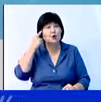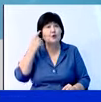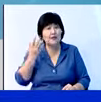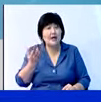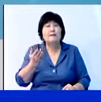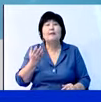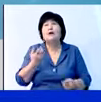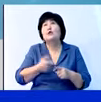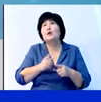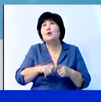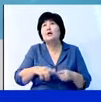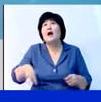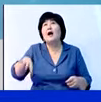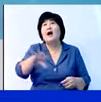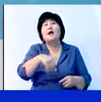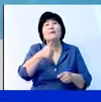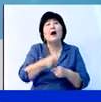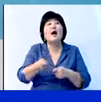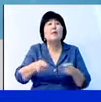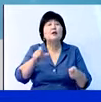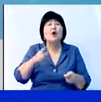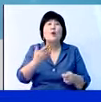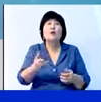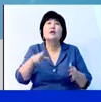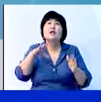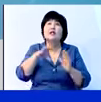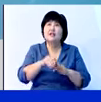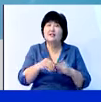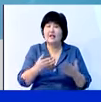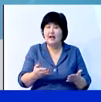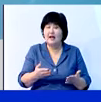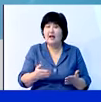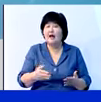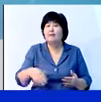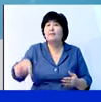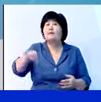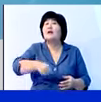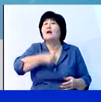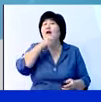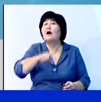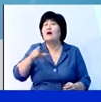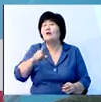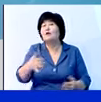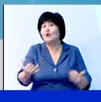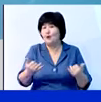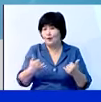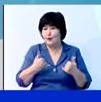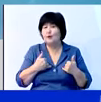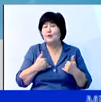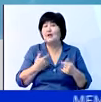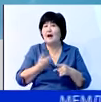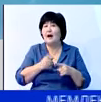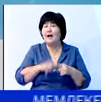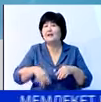да аймақ басшысының оның ішінде мынау ел ағаларының осы құрметі,